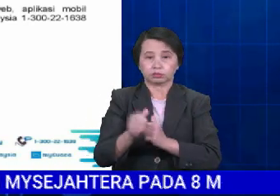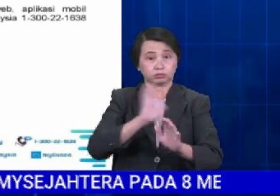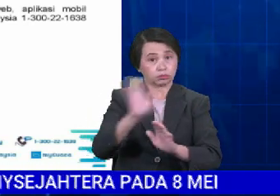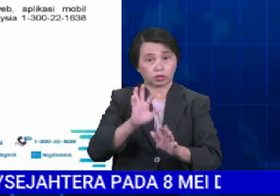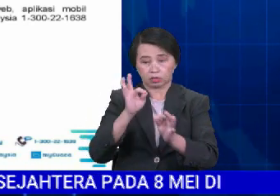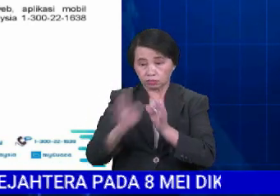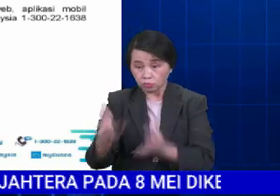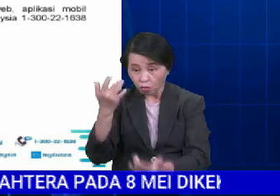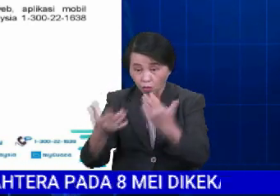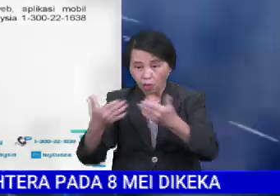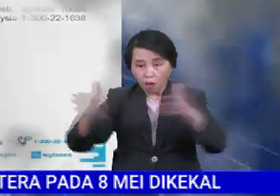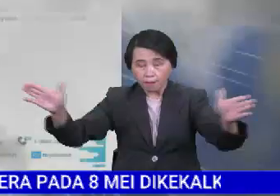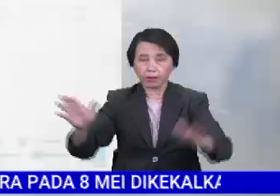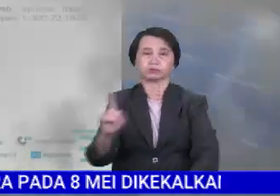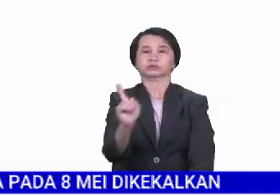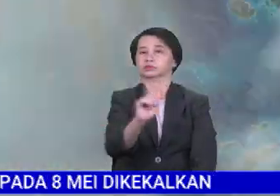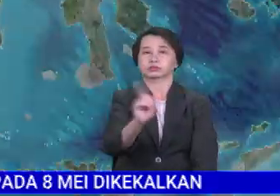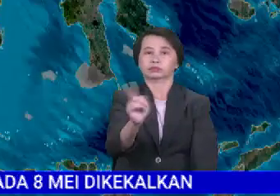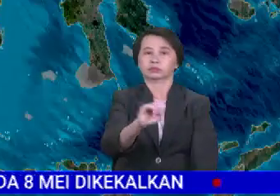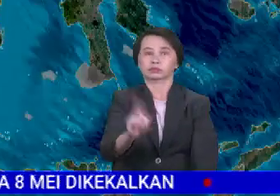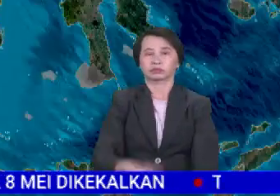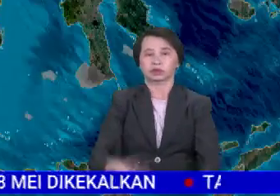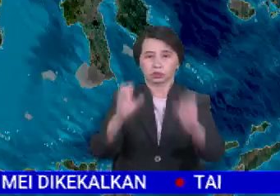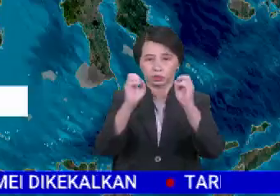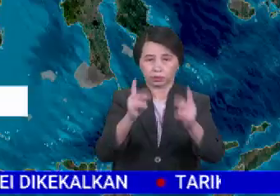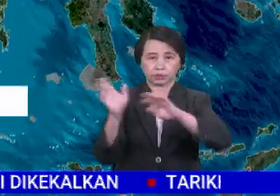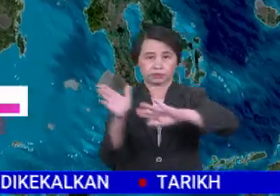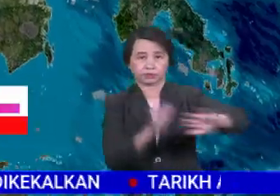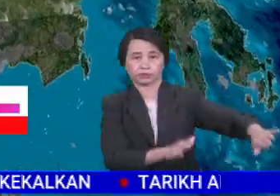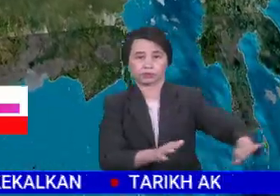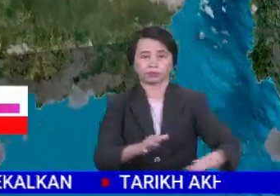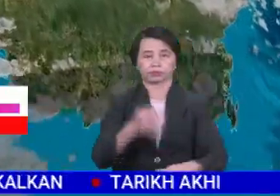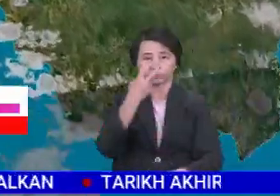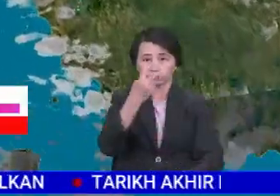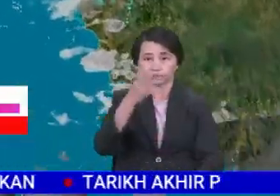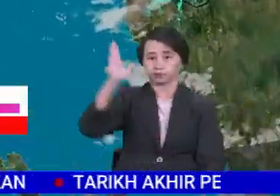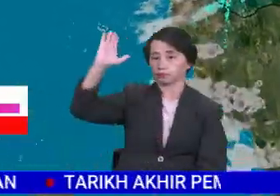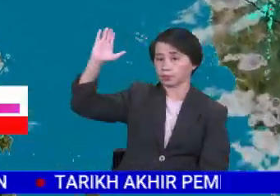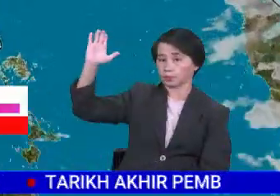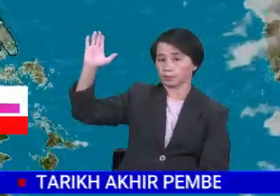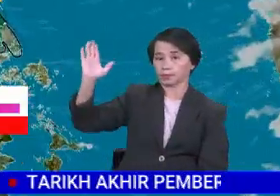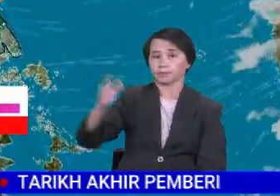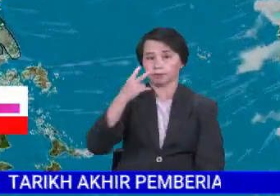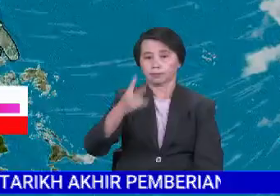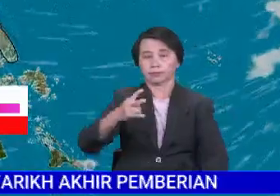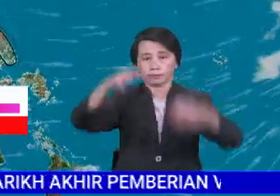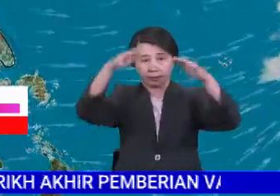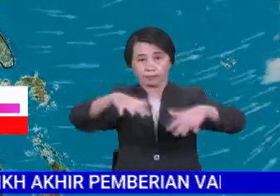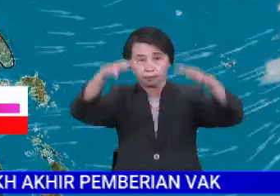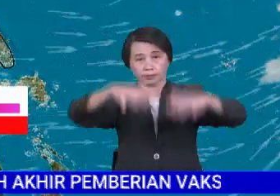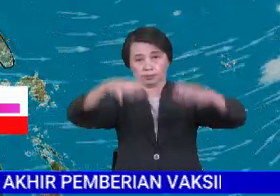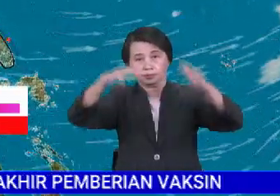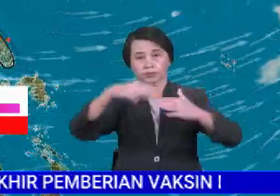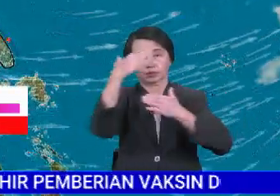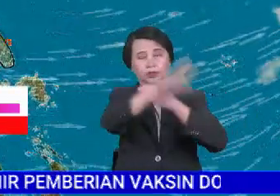pembakaran terbuka. Baiklah, kita tengok pula kepada paparan gema radar pada ketika ini. Kelihatan keadaan hujan di